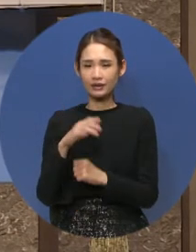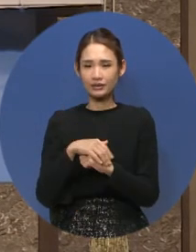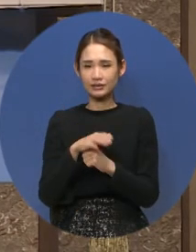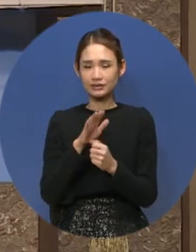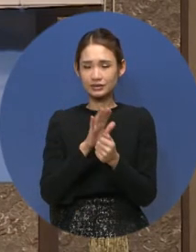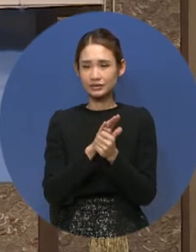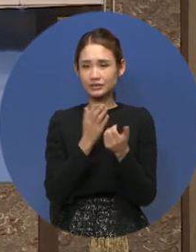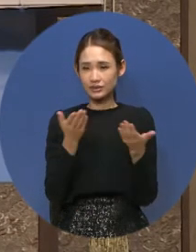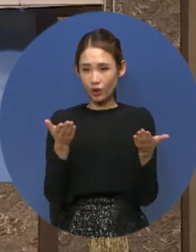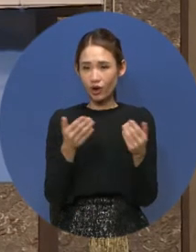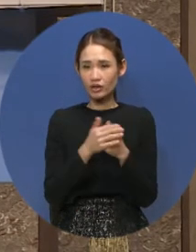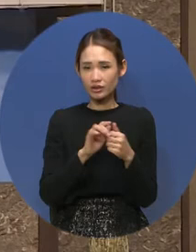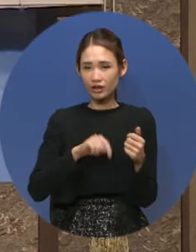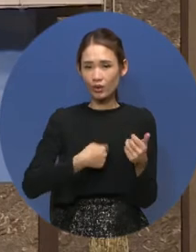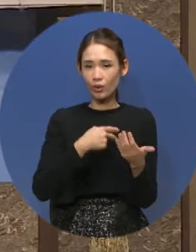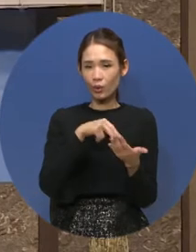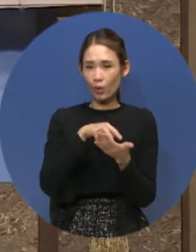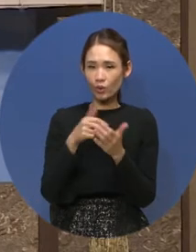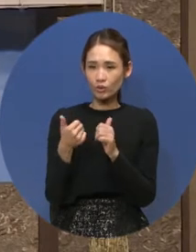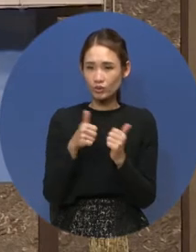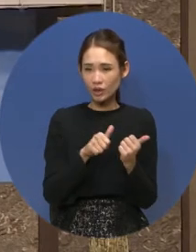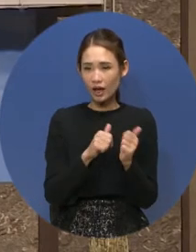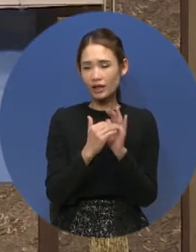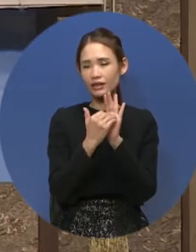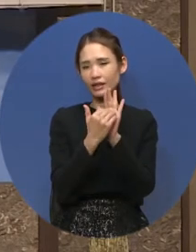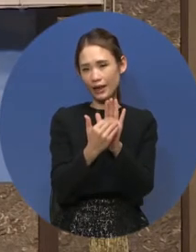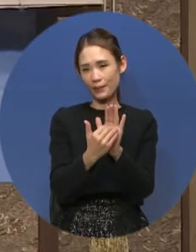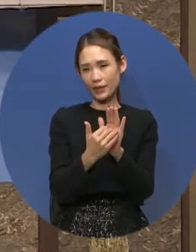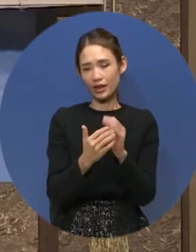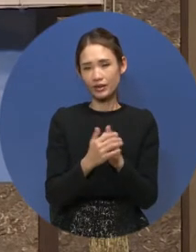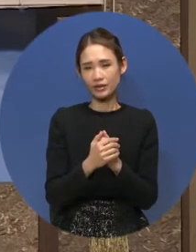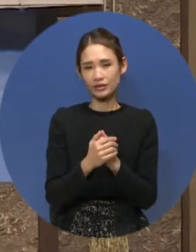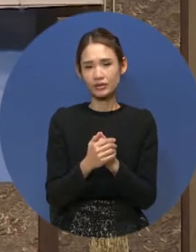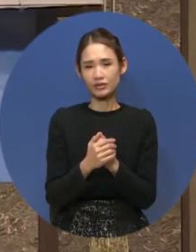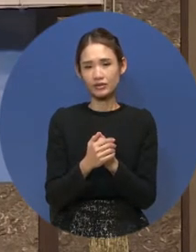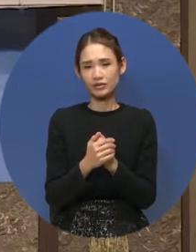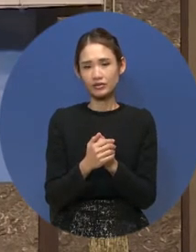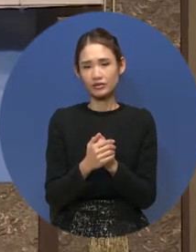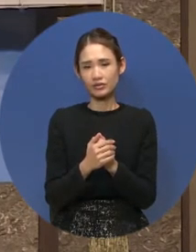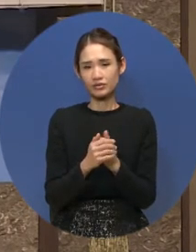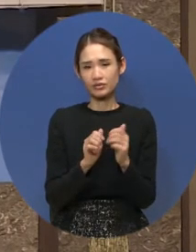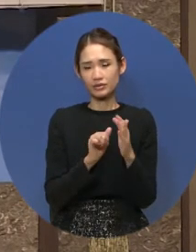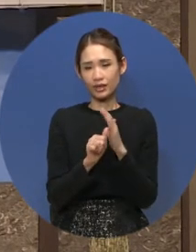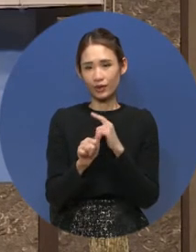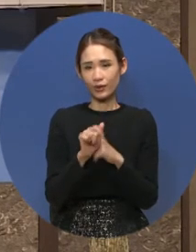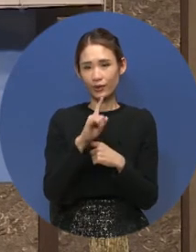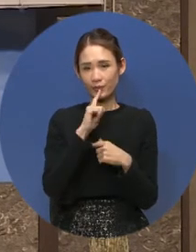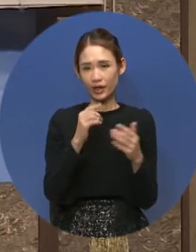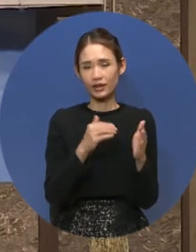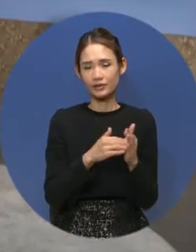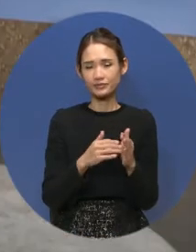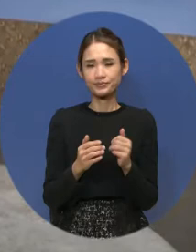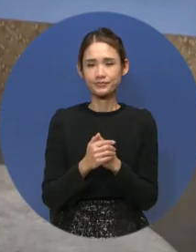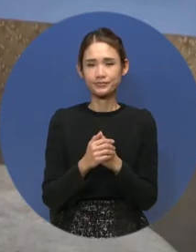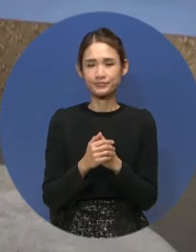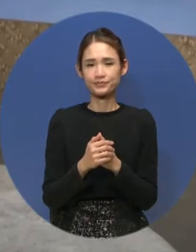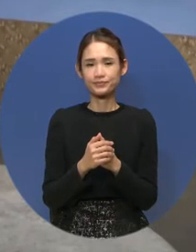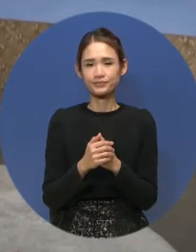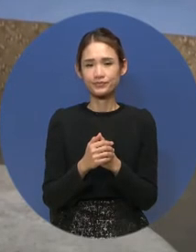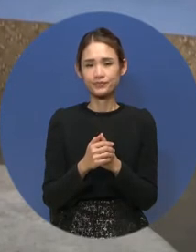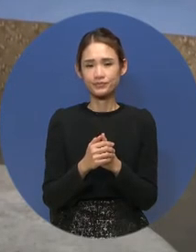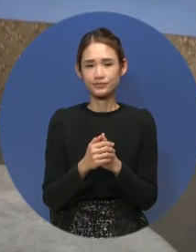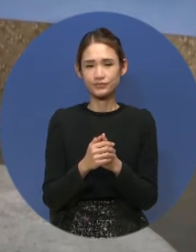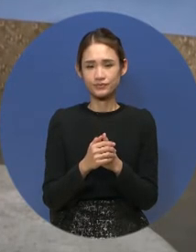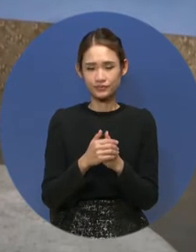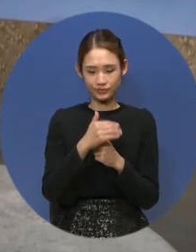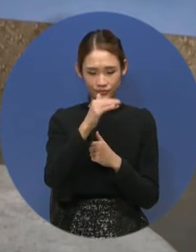그분들의 어떤 고독사 네. 예방하는 데 기여하고 있고 기타 여러 가지 사업들이 있는데 대표적인 것만 얘기했습니다. 네. 말씀해